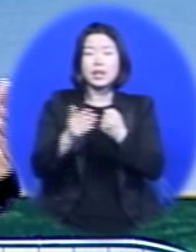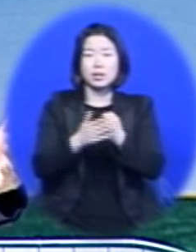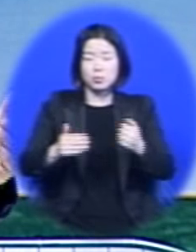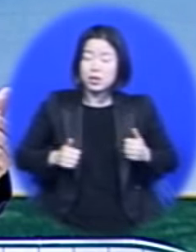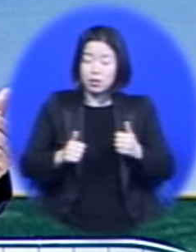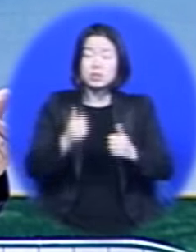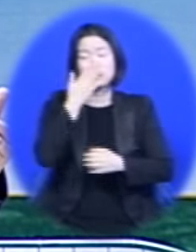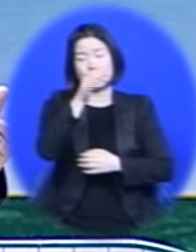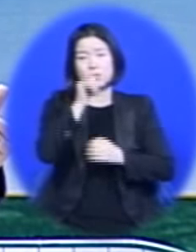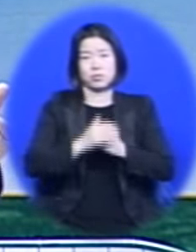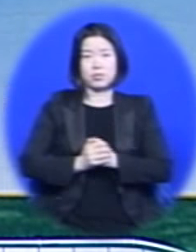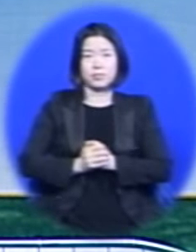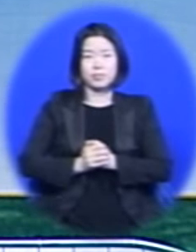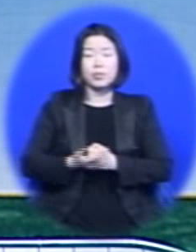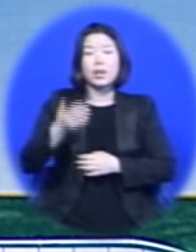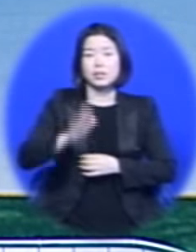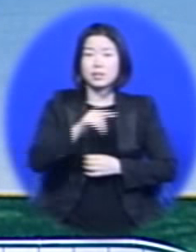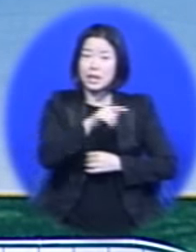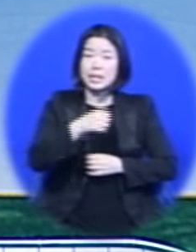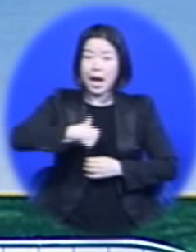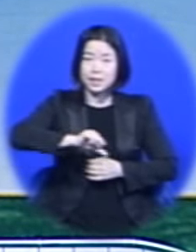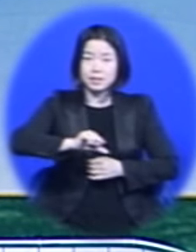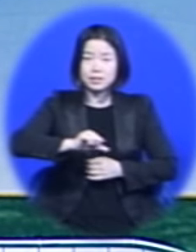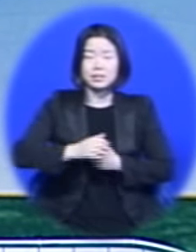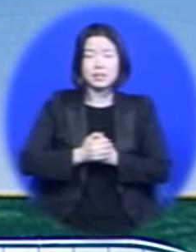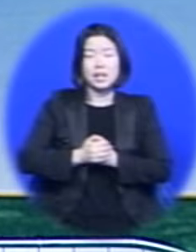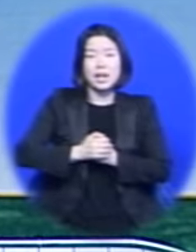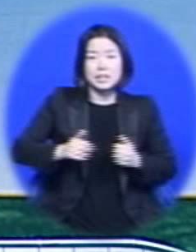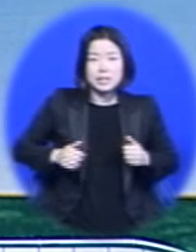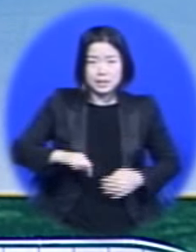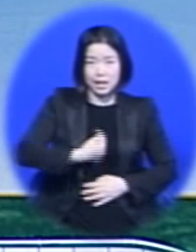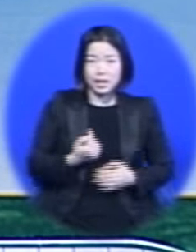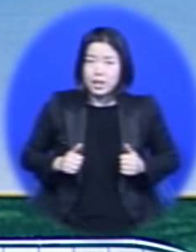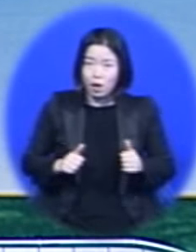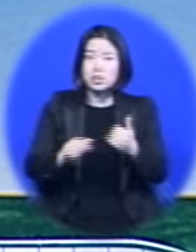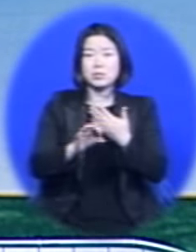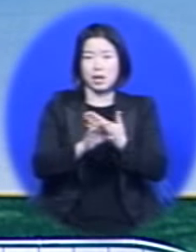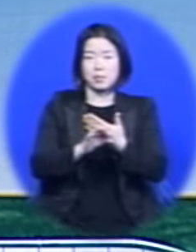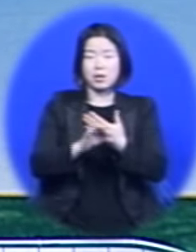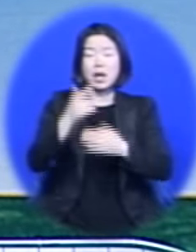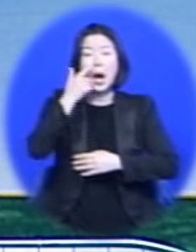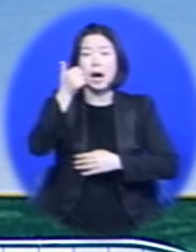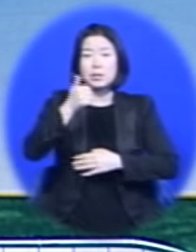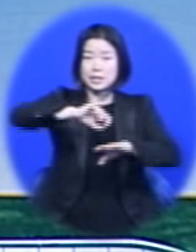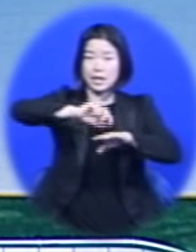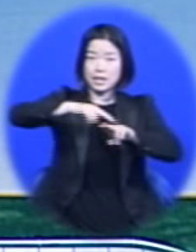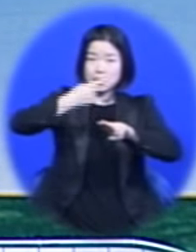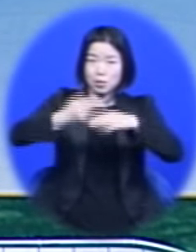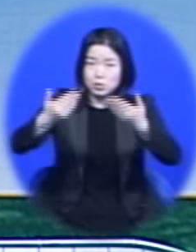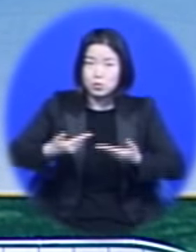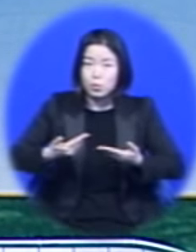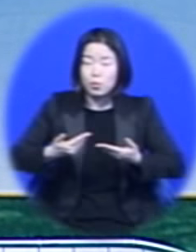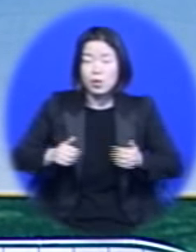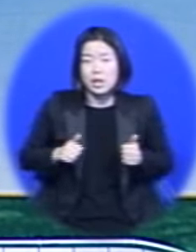할 수도 있습니다. 그러나 이 아들은 자기가 열심히 하면 아버지가 상을 주고 열심히